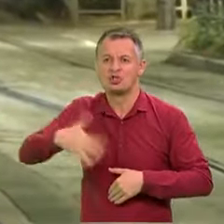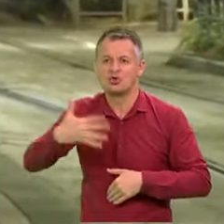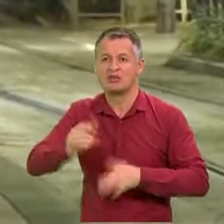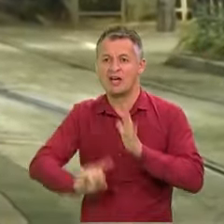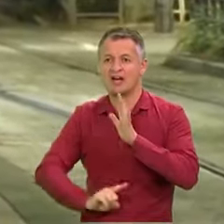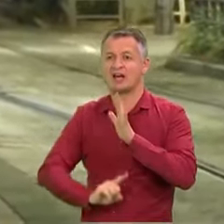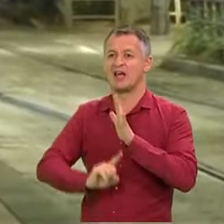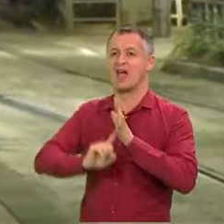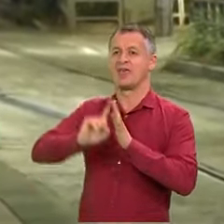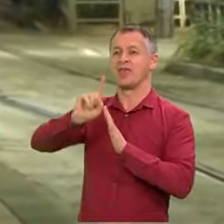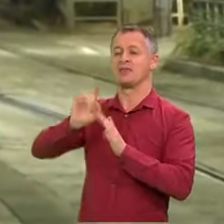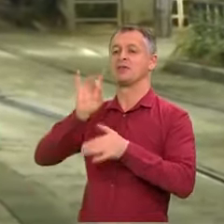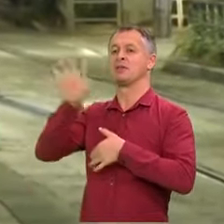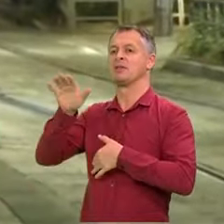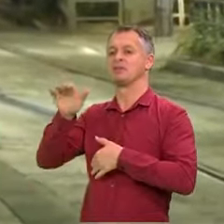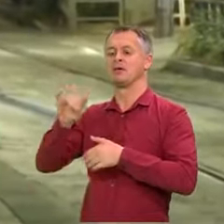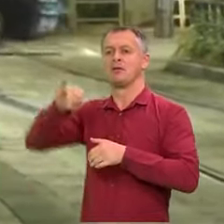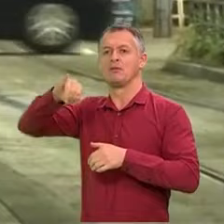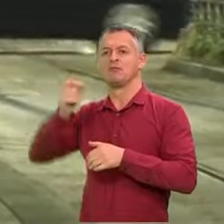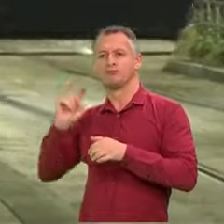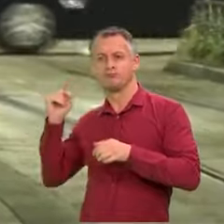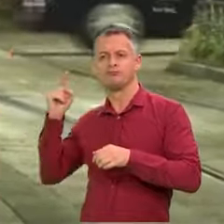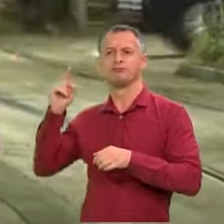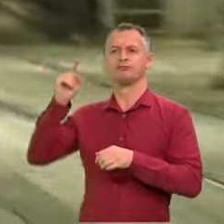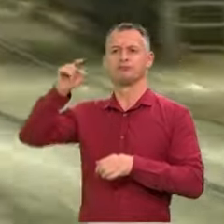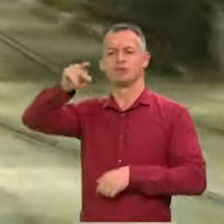balistice de croazieră, cred că și drone, nu avem.